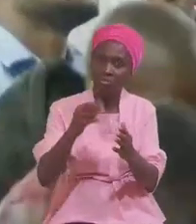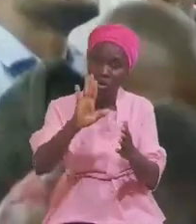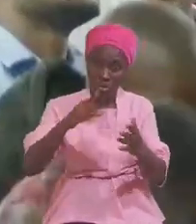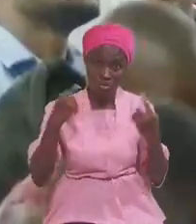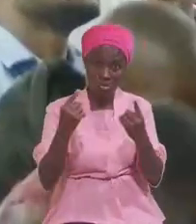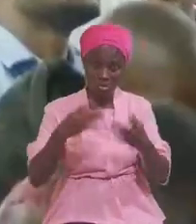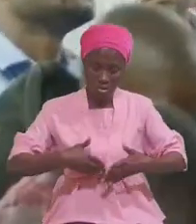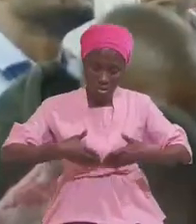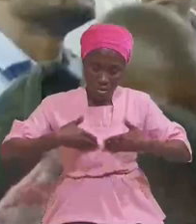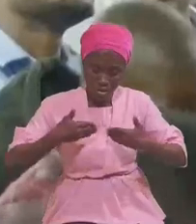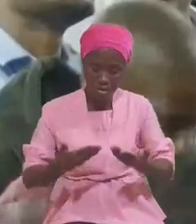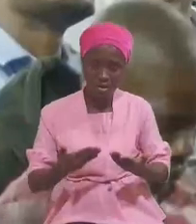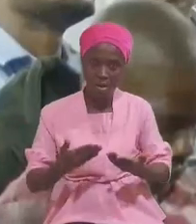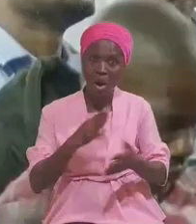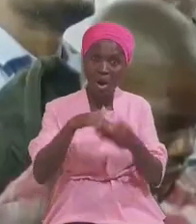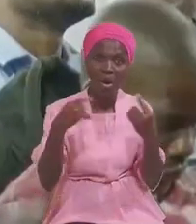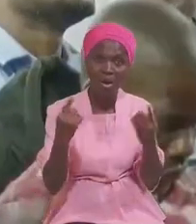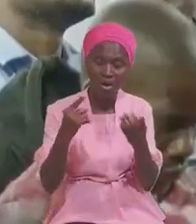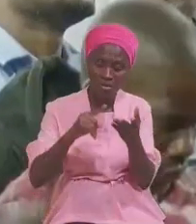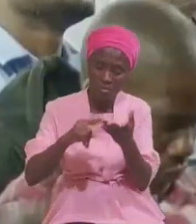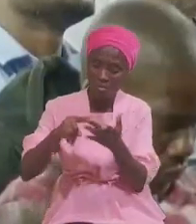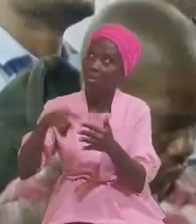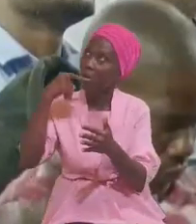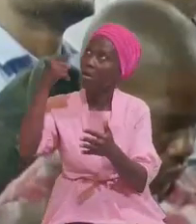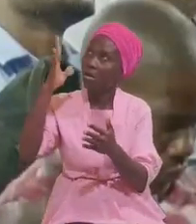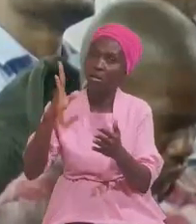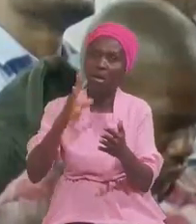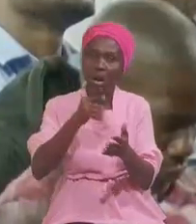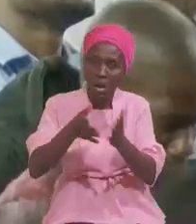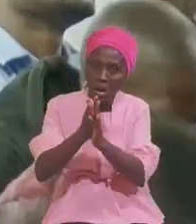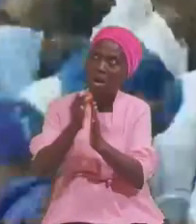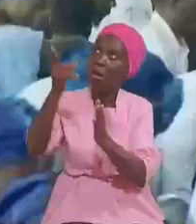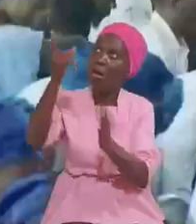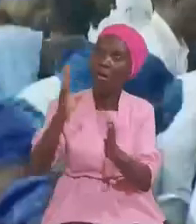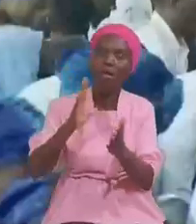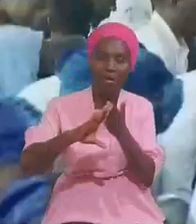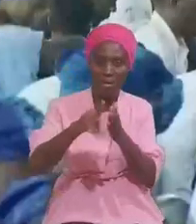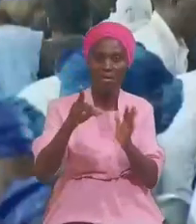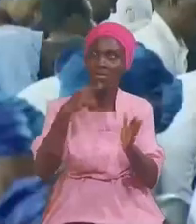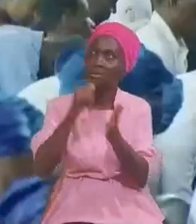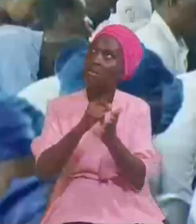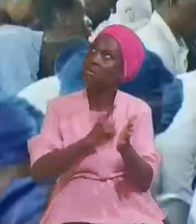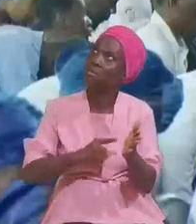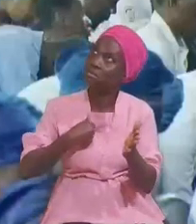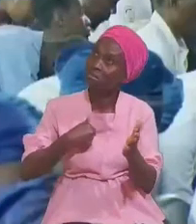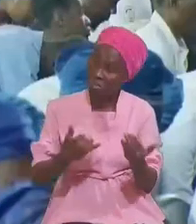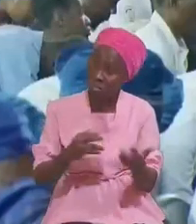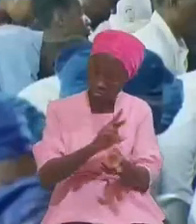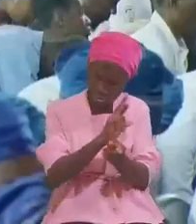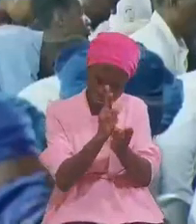tu m'as appelé à la repentance. Seigneur, je viens à toi, je me repens, je me détourne de mes